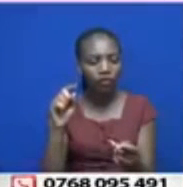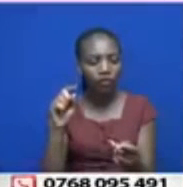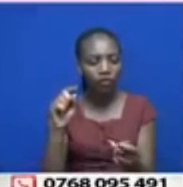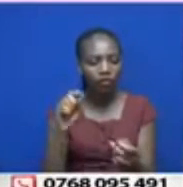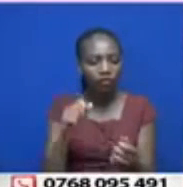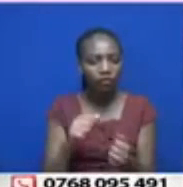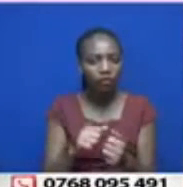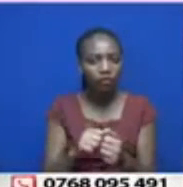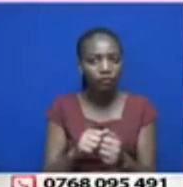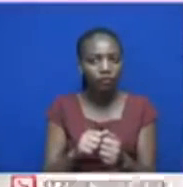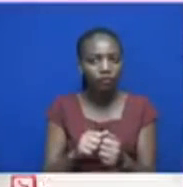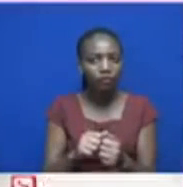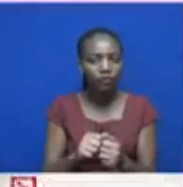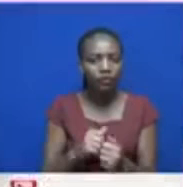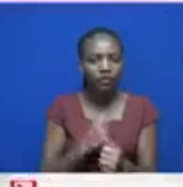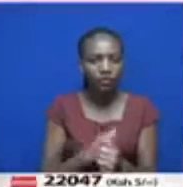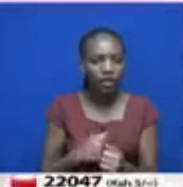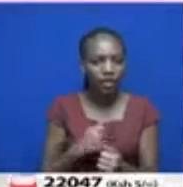diplomacy, maritime diplomacy.